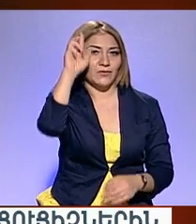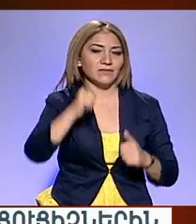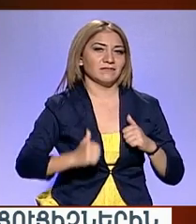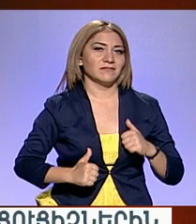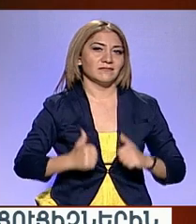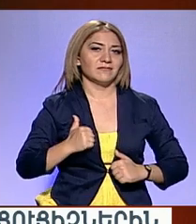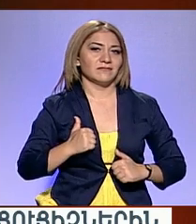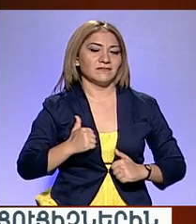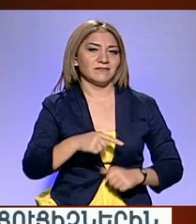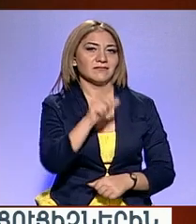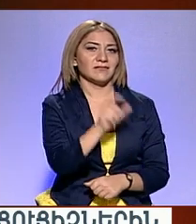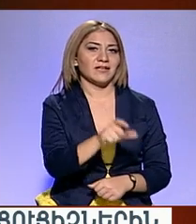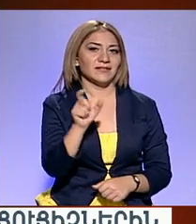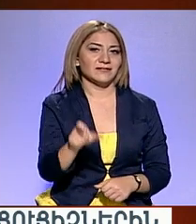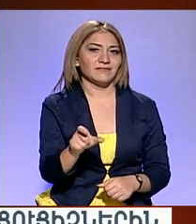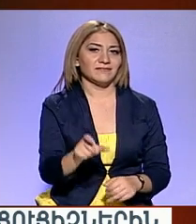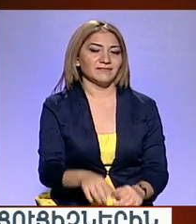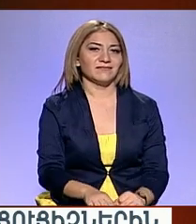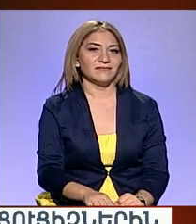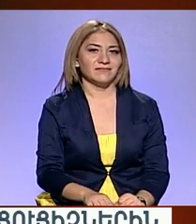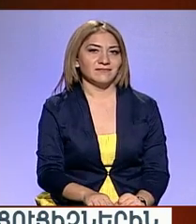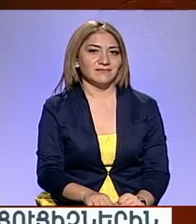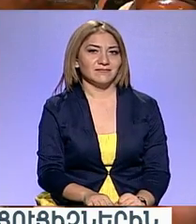հպարտ քաղաքացիներ։